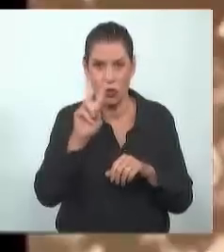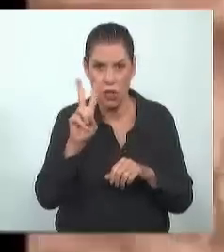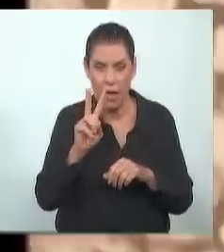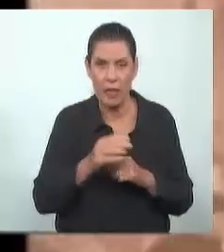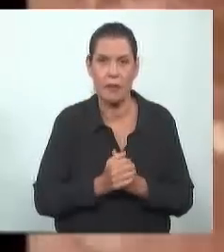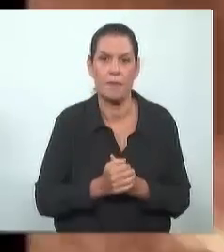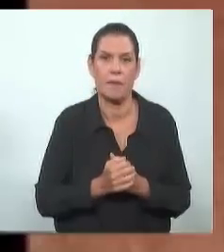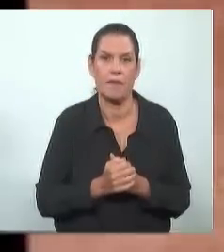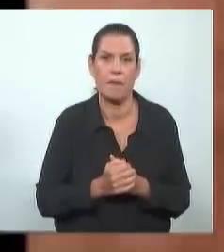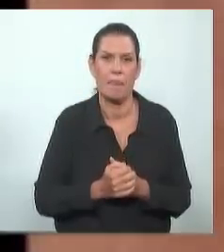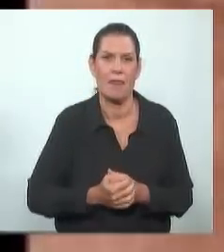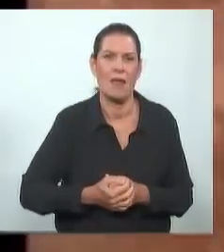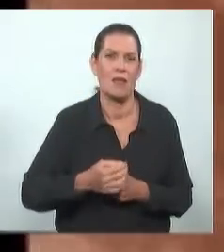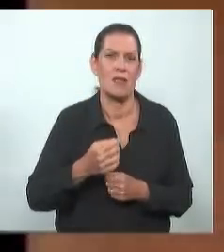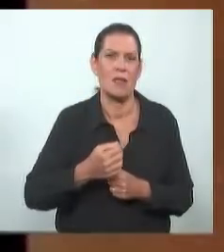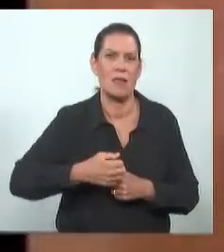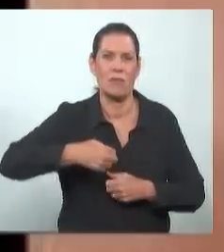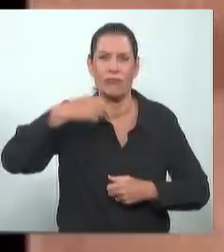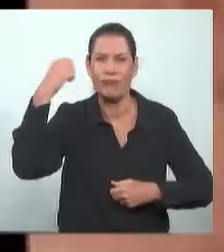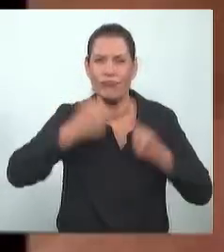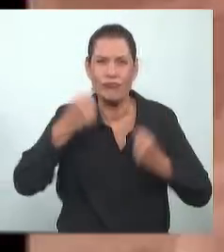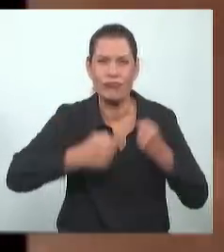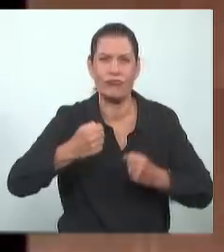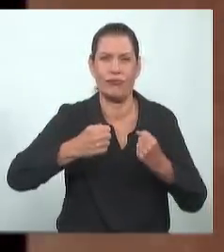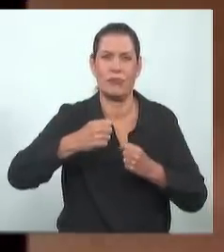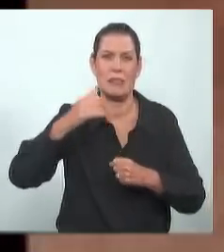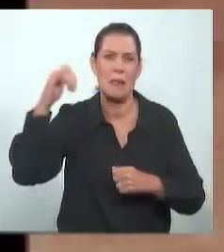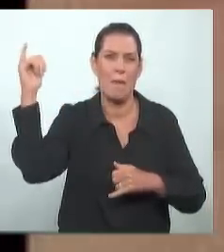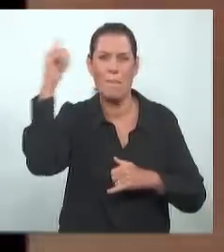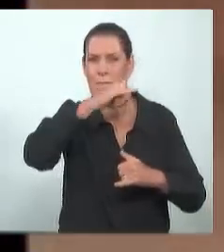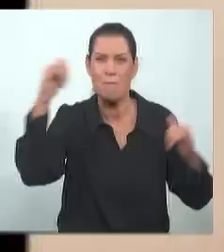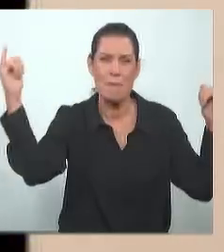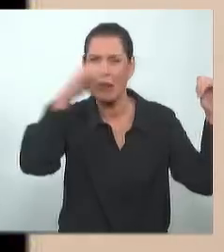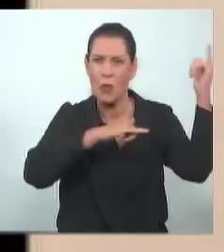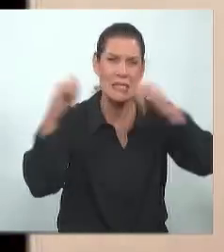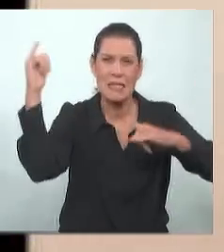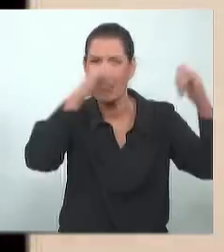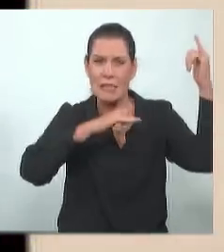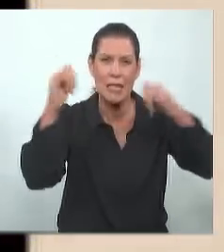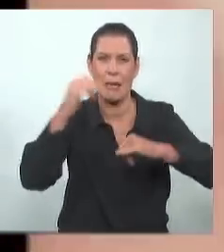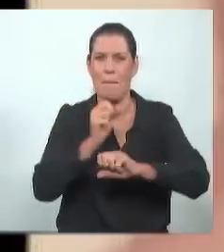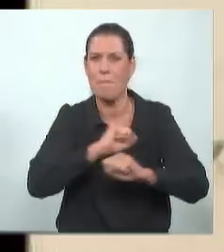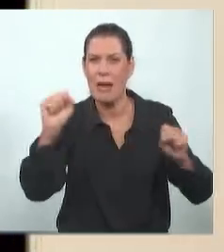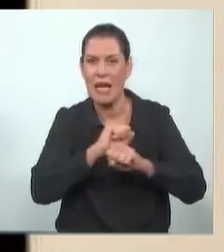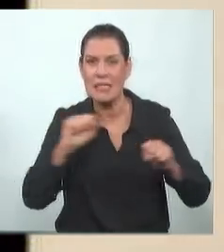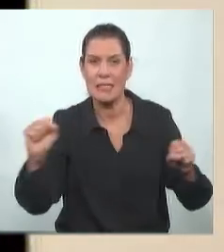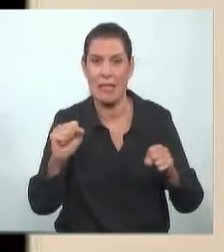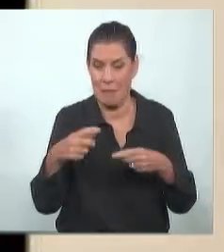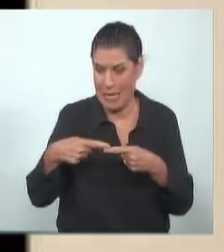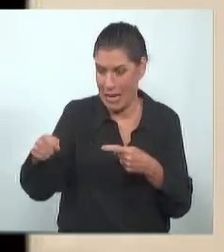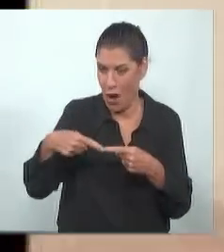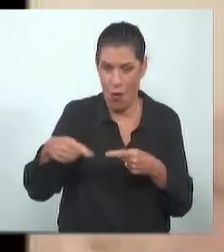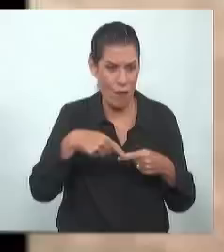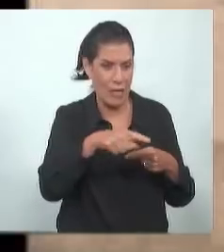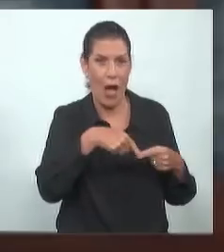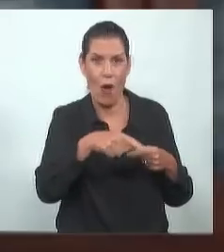מטר ארטילרי, מטוסים מעלינו, פגזים לידך, מטר ממך, 2 מטרים ממך, מעליך,